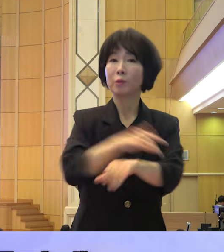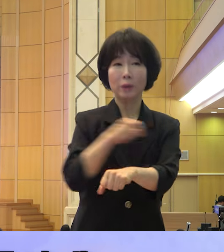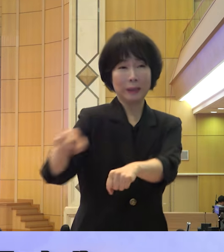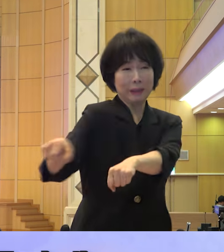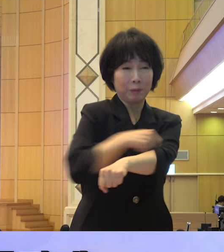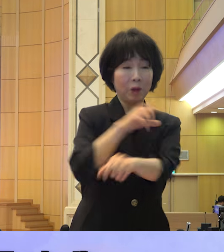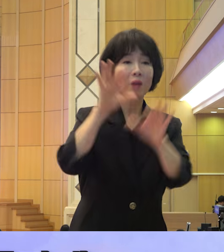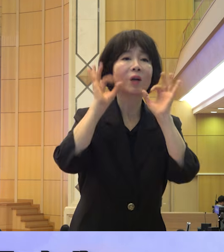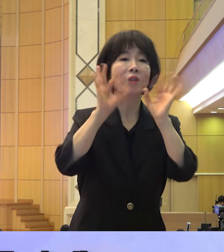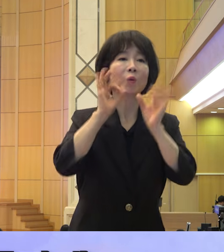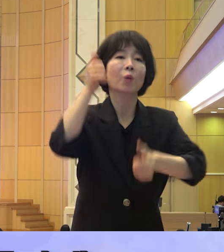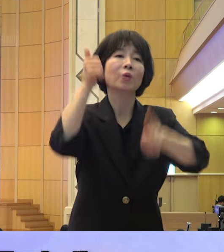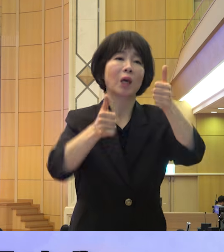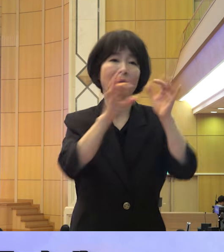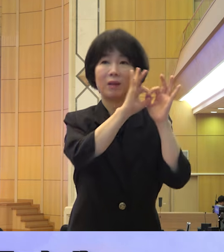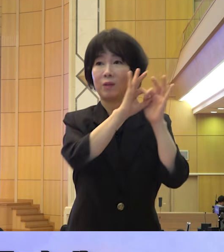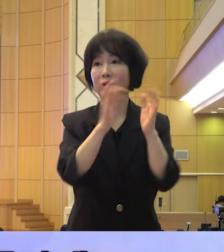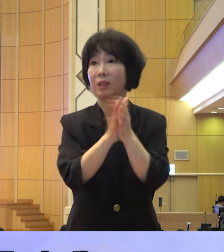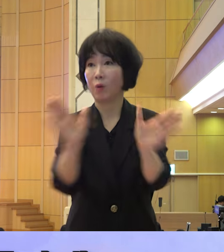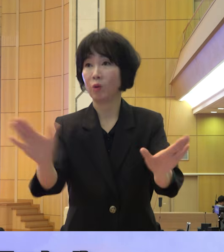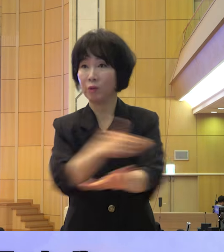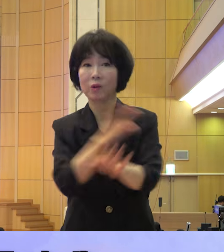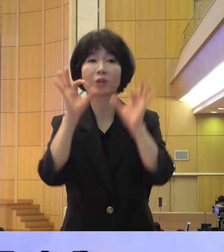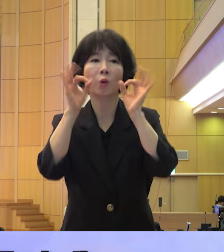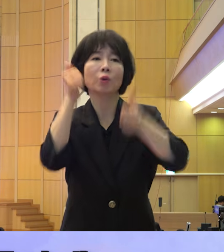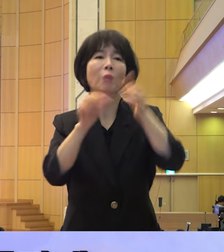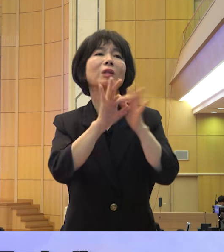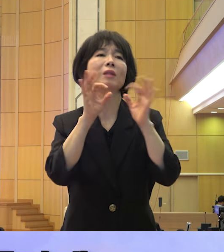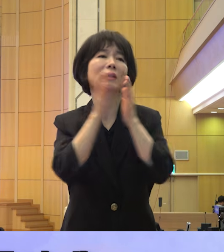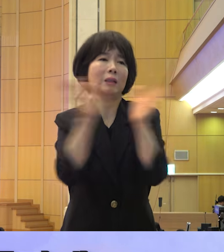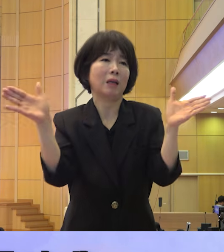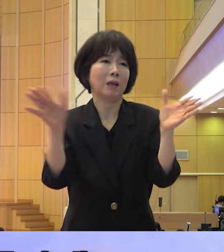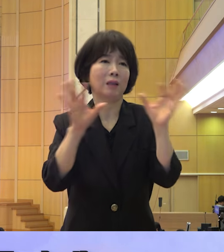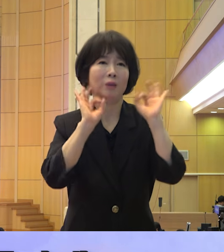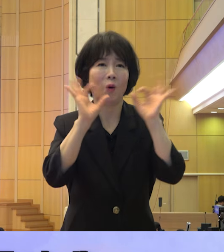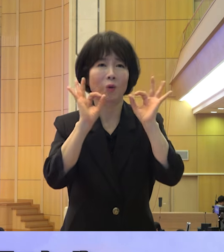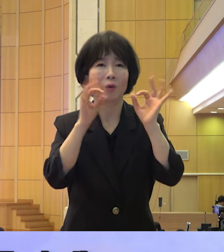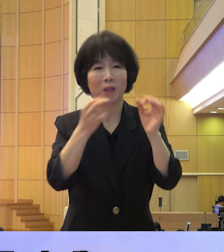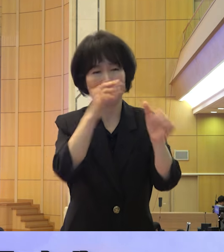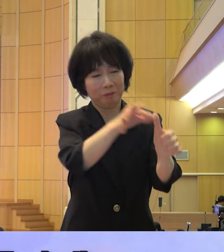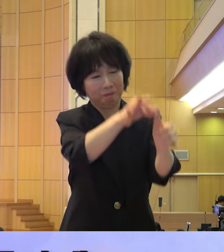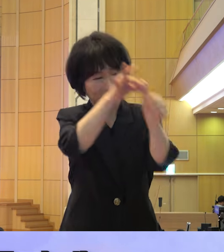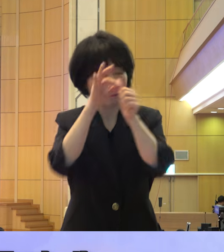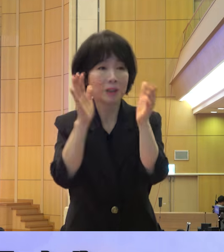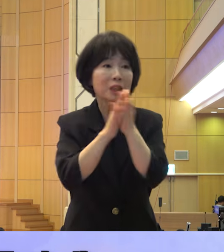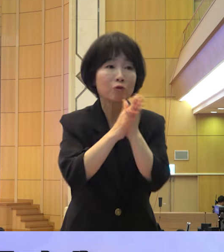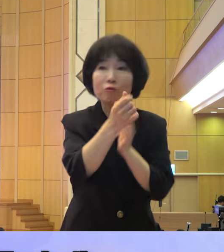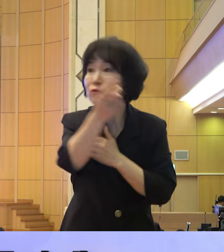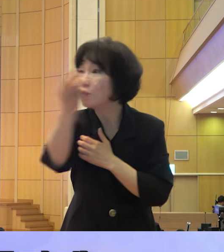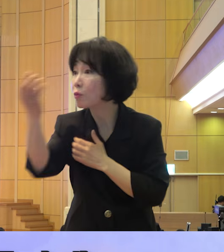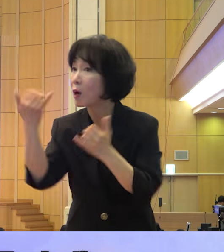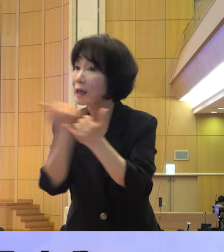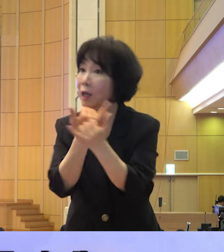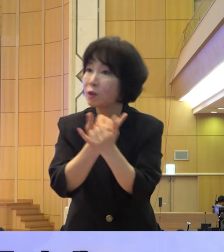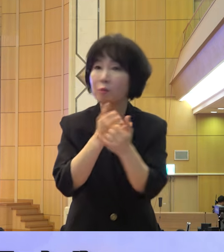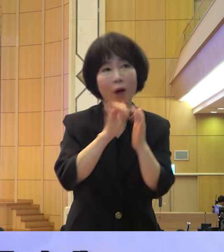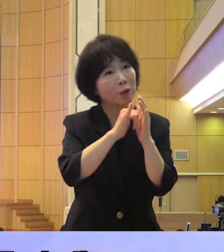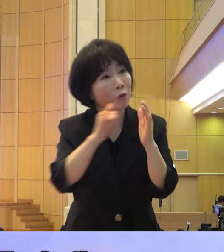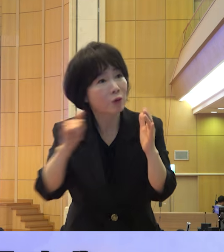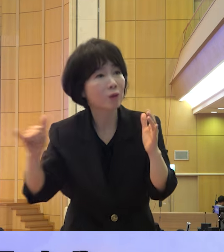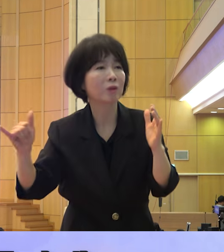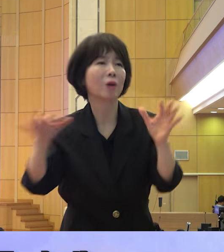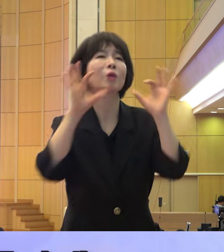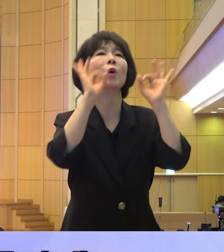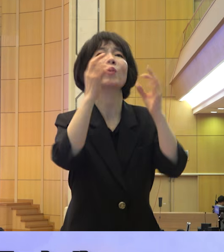특별 전도대회가 시작되었습니다. 한 분 이상씩 지인들이라든가 또 이렇게